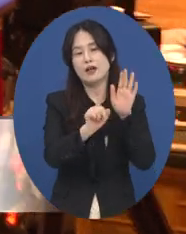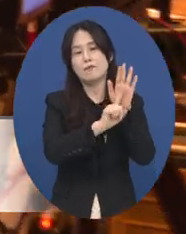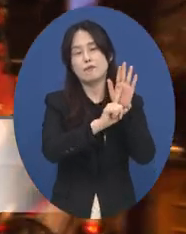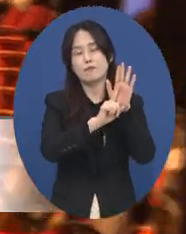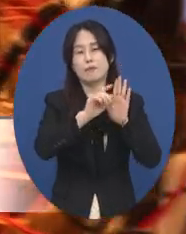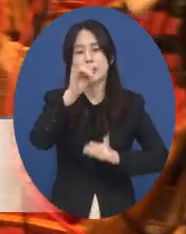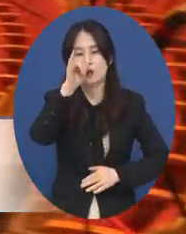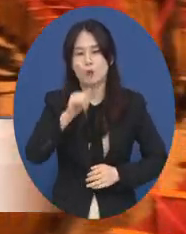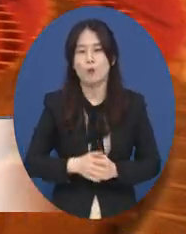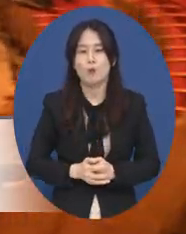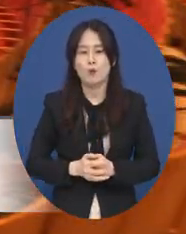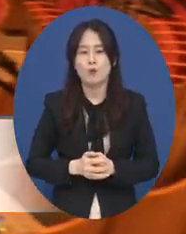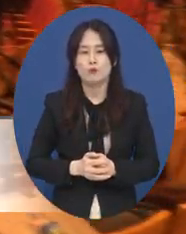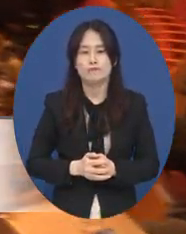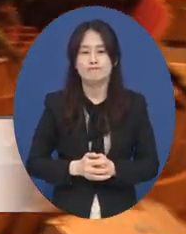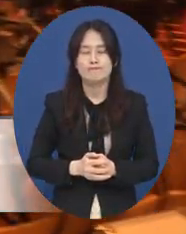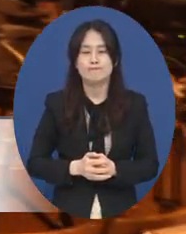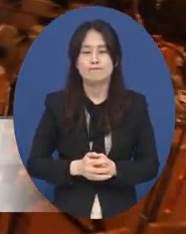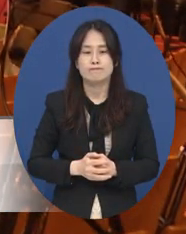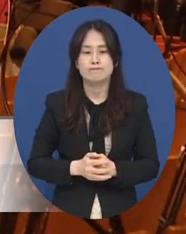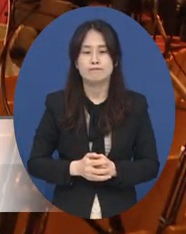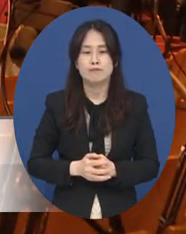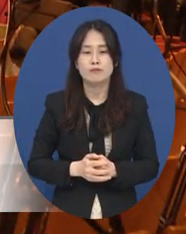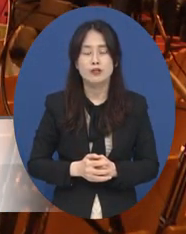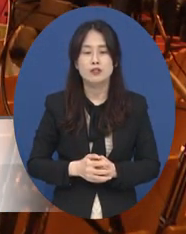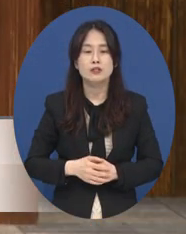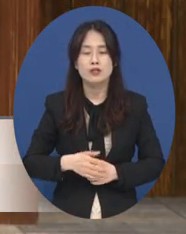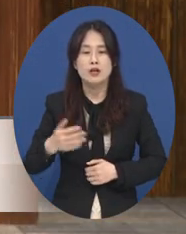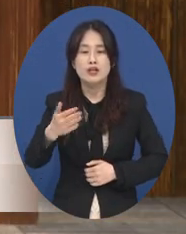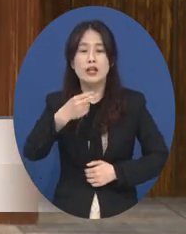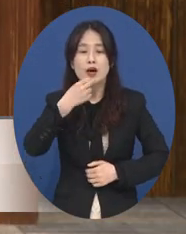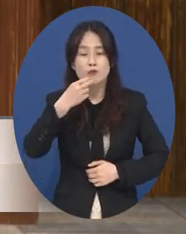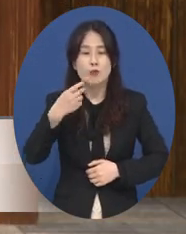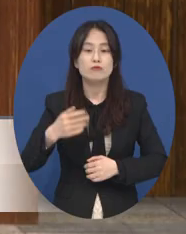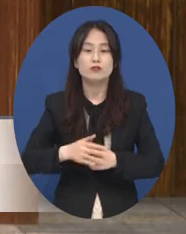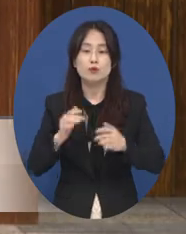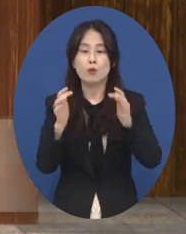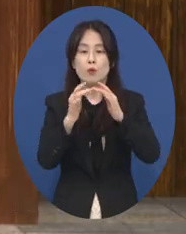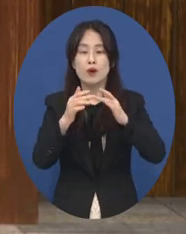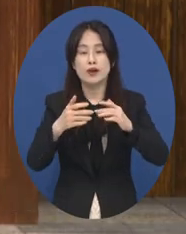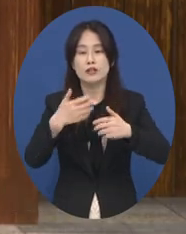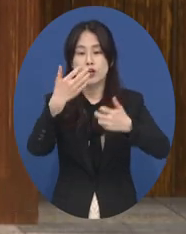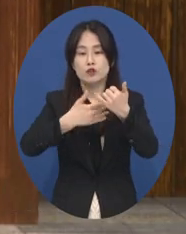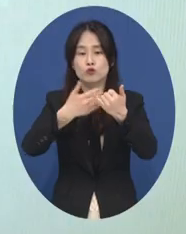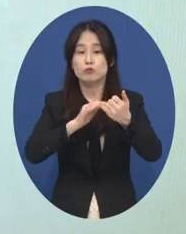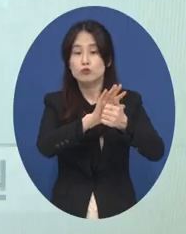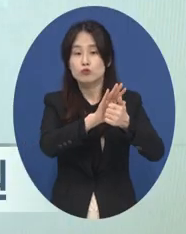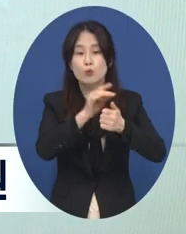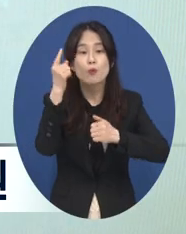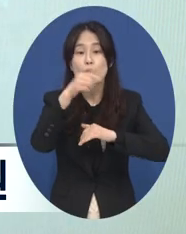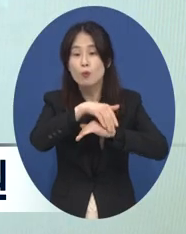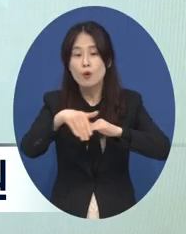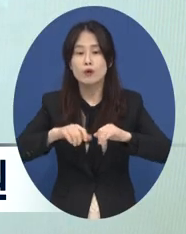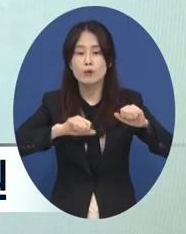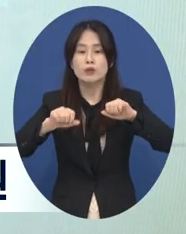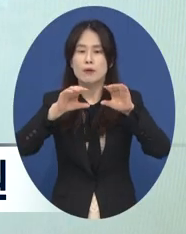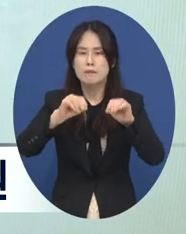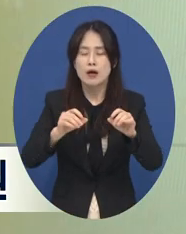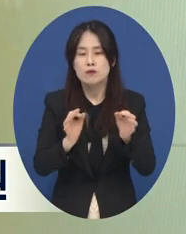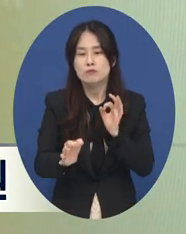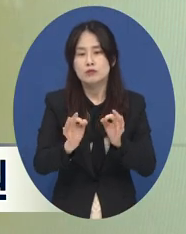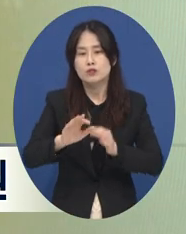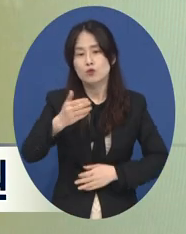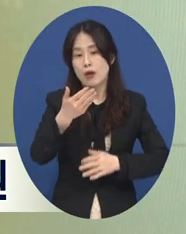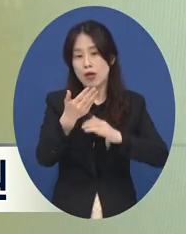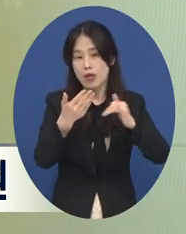진행하고 도의 업체 특례 보증과 무관중 공연, 온라인 방송 등을 지원할 계획입니다. 또 활동이 중단된 프리랜서